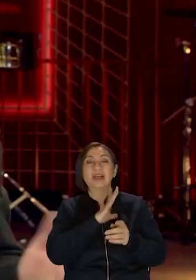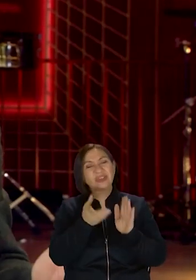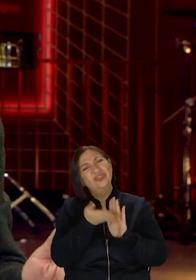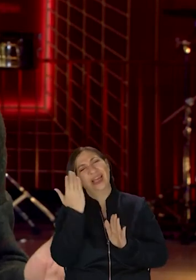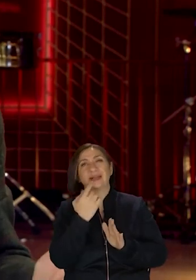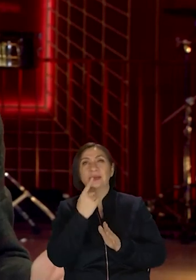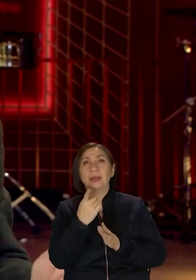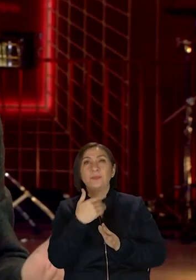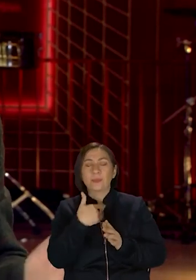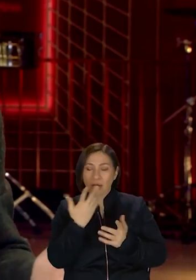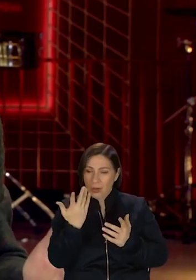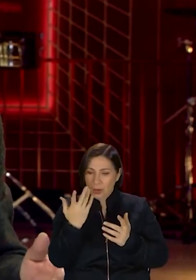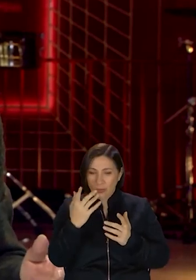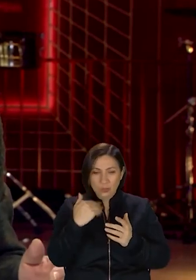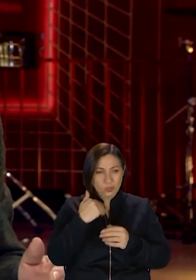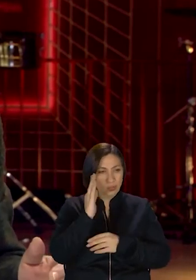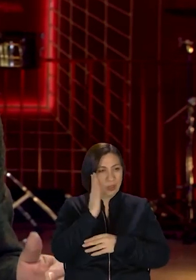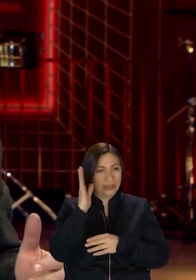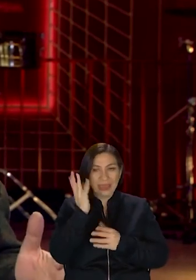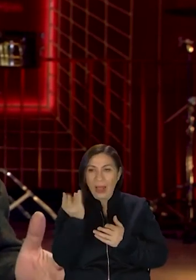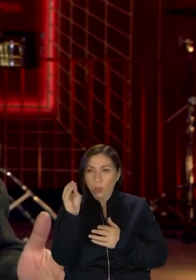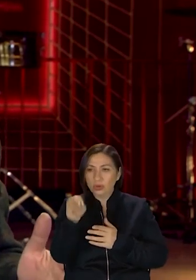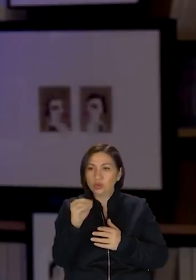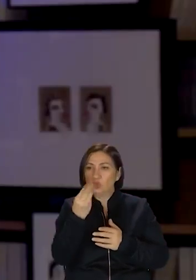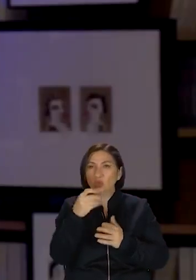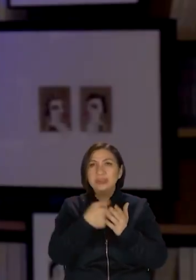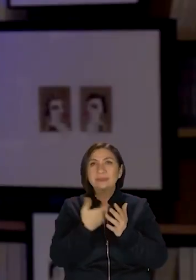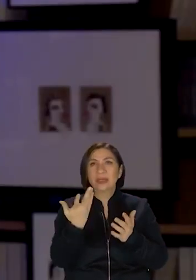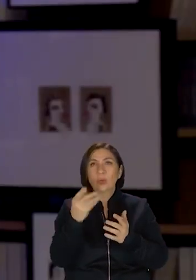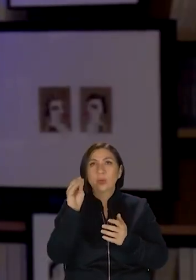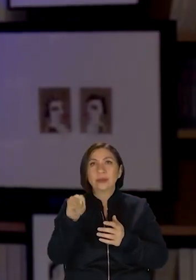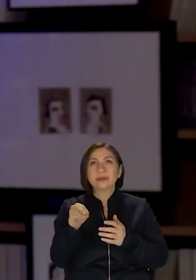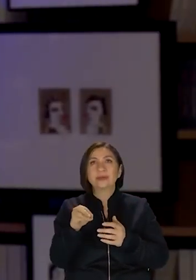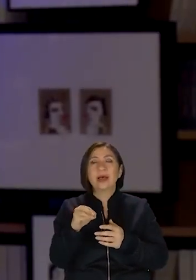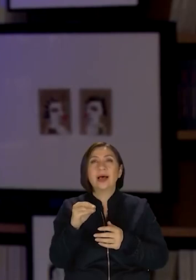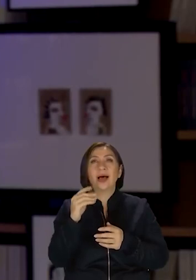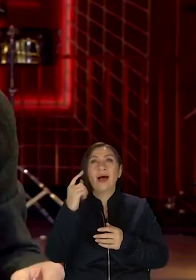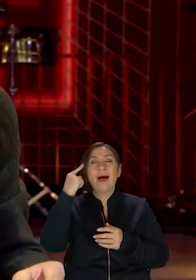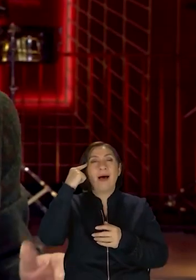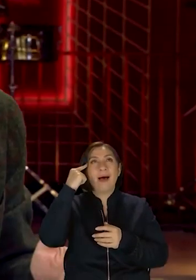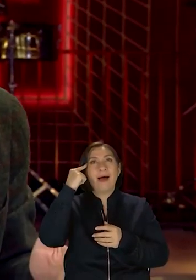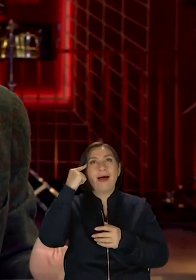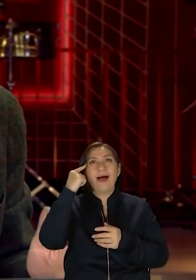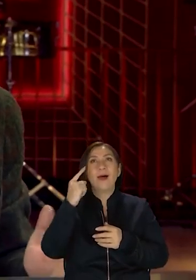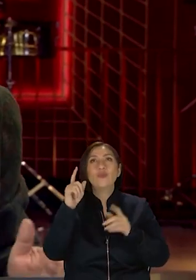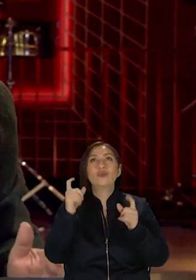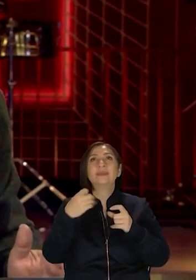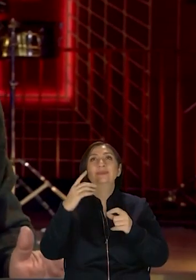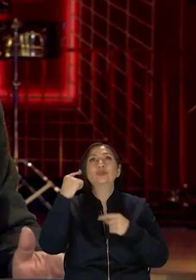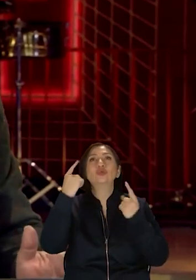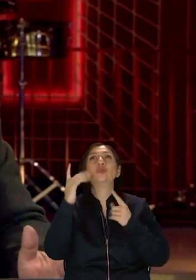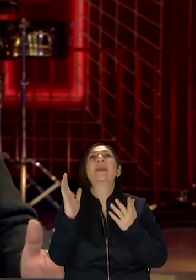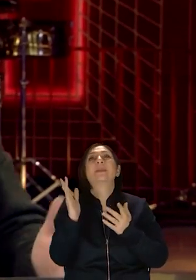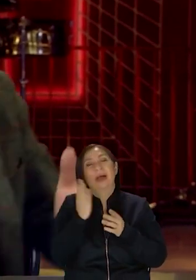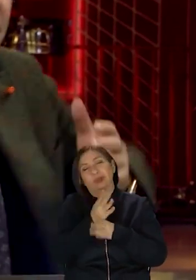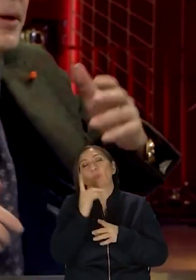dedi. Ulan tam turnedeyiz, ne koyacağız onun yerine? Hani çocuğun ismi ne olsun filan. Abi onu da dedim bulamadım ve